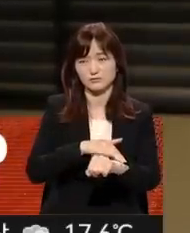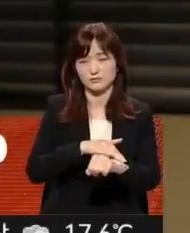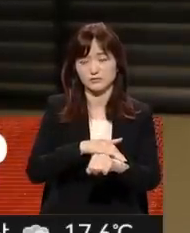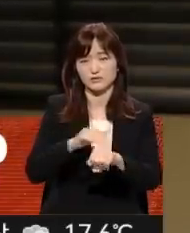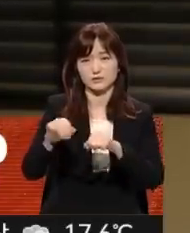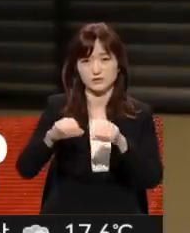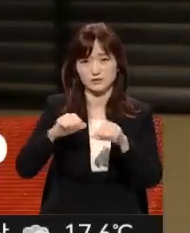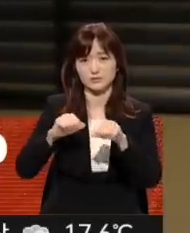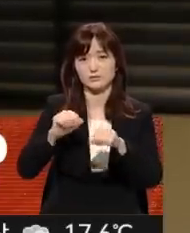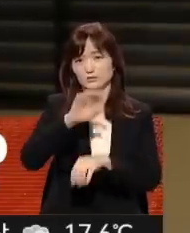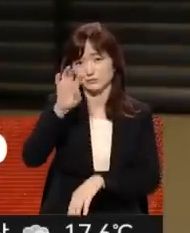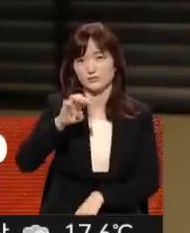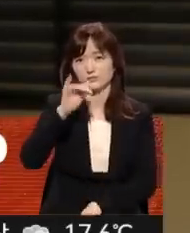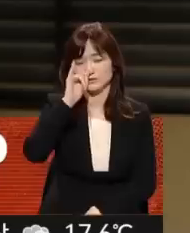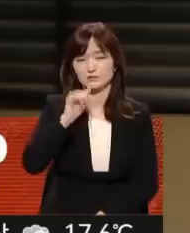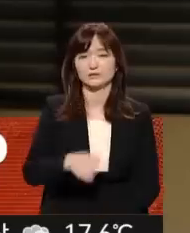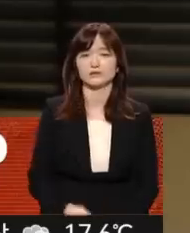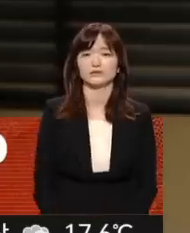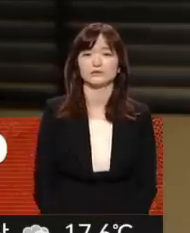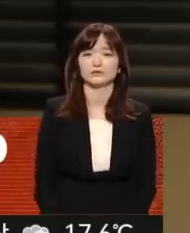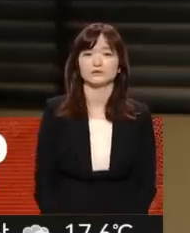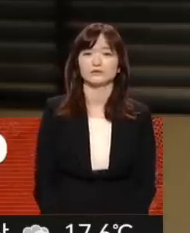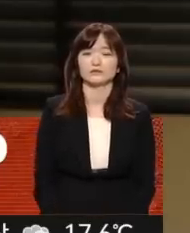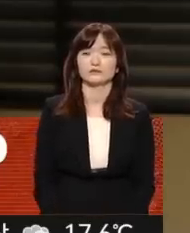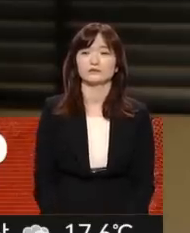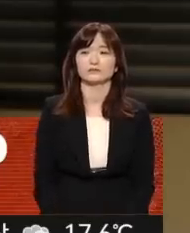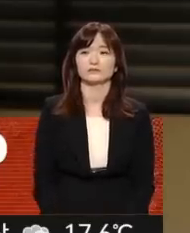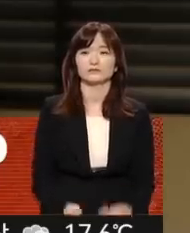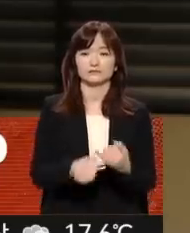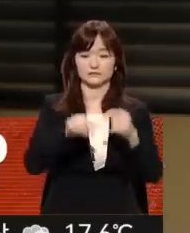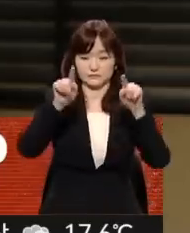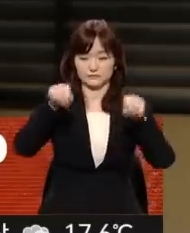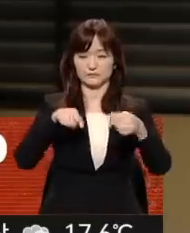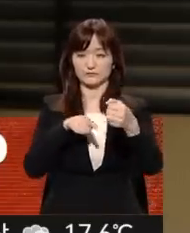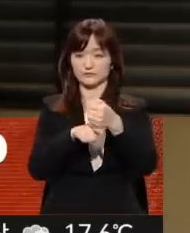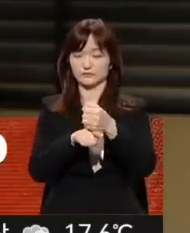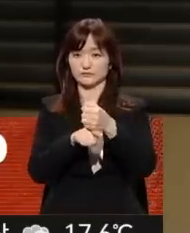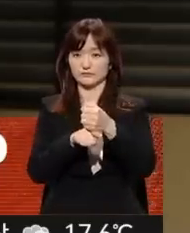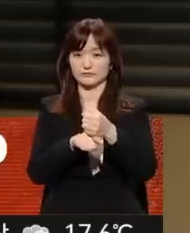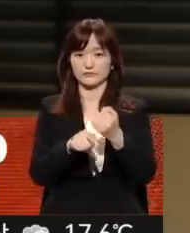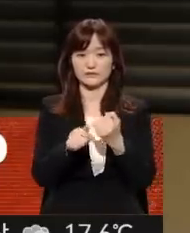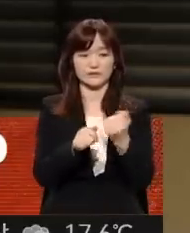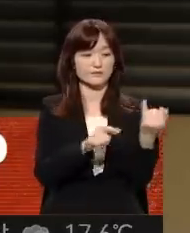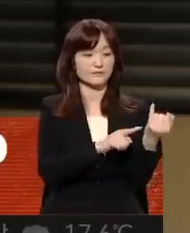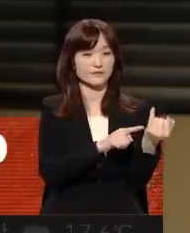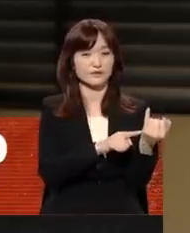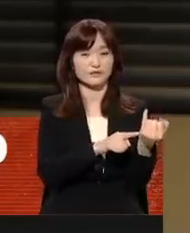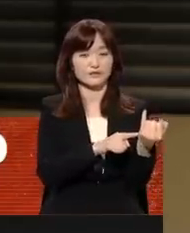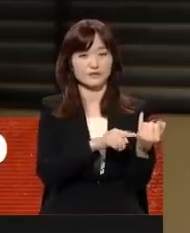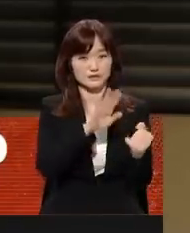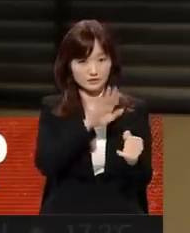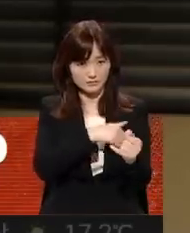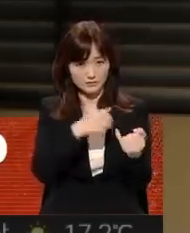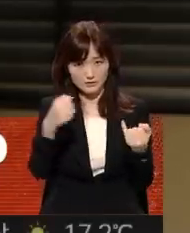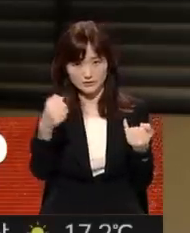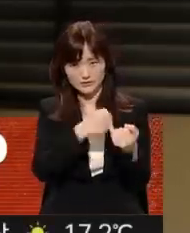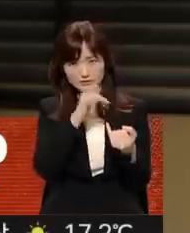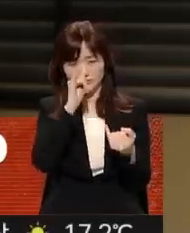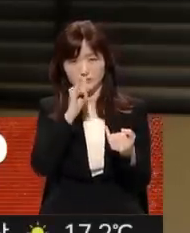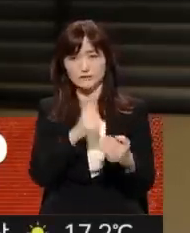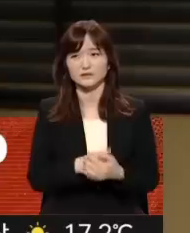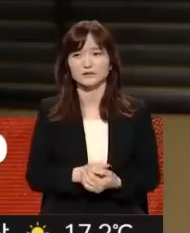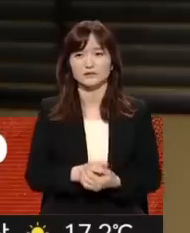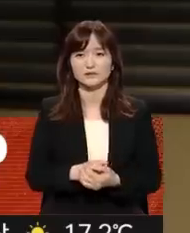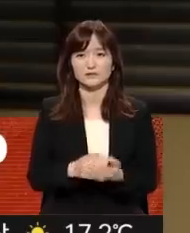심히 부당한 행동들을 지금 반복을 하고 있거든요. 이혼 사유 중에 배우자에 대한 심히 부당한 학대 같은 거 아니면